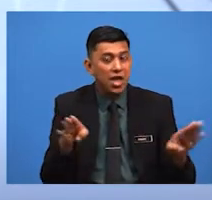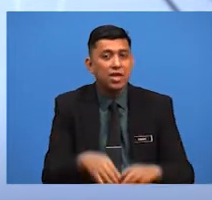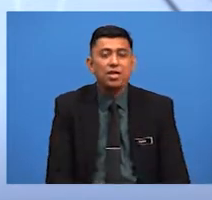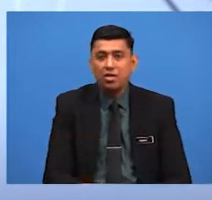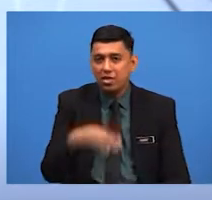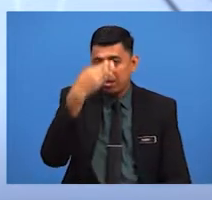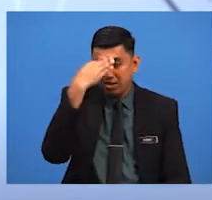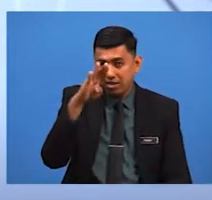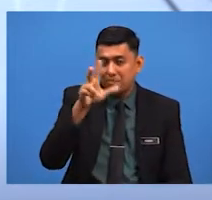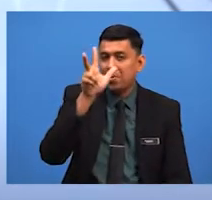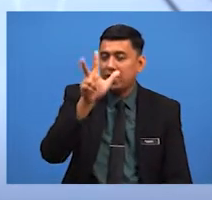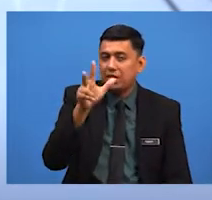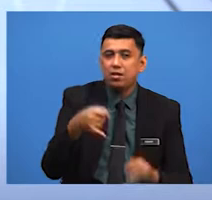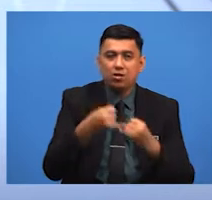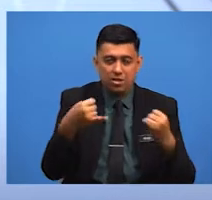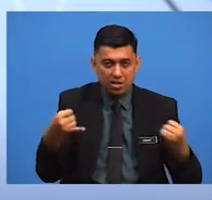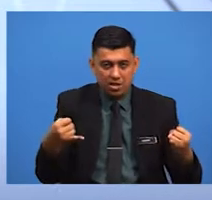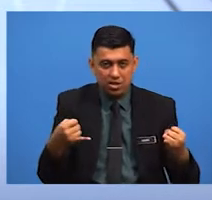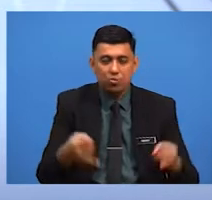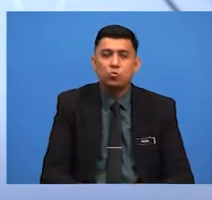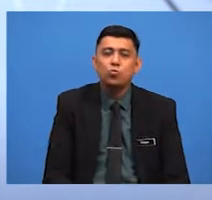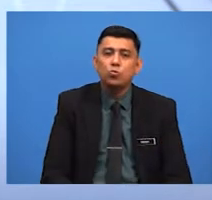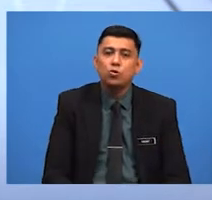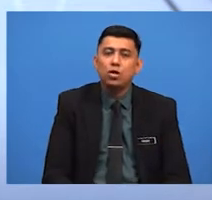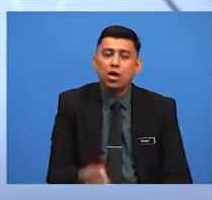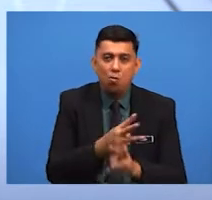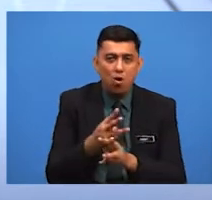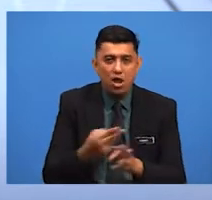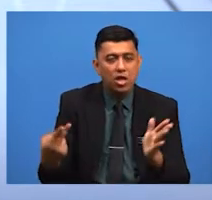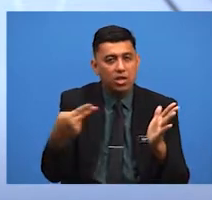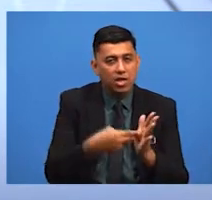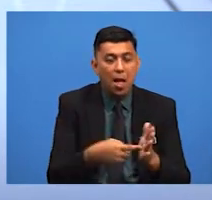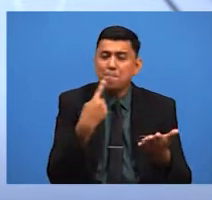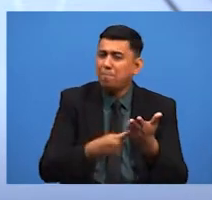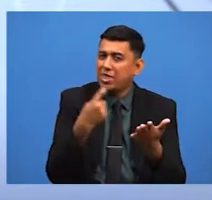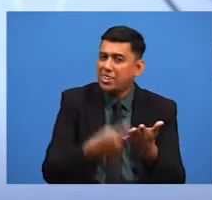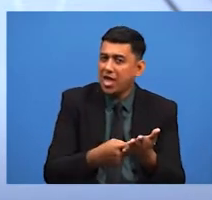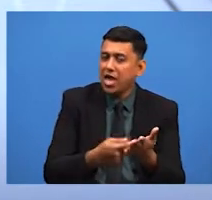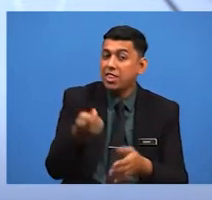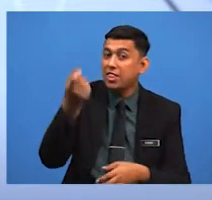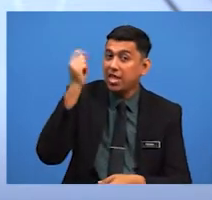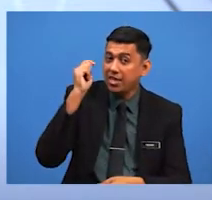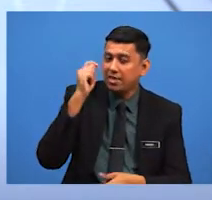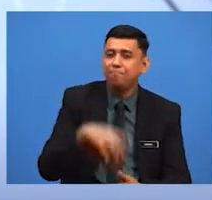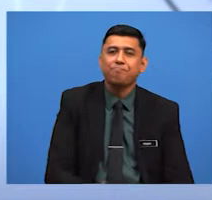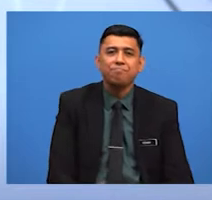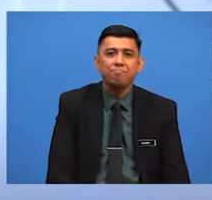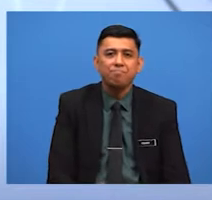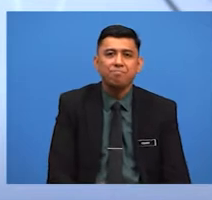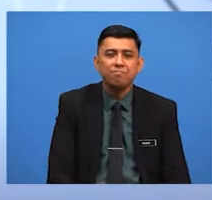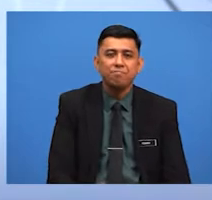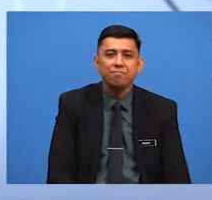perbezaan bagi tiga jenis struktur kawalan ulangan? yang dibincangkan sebentar